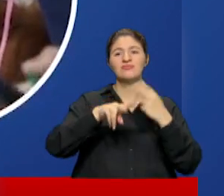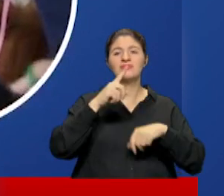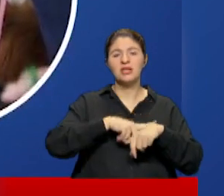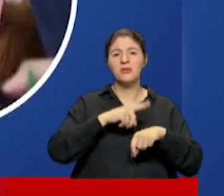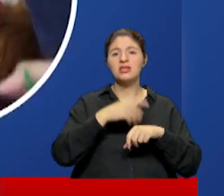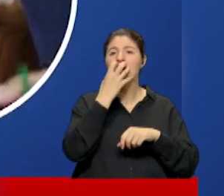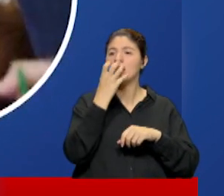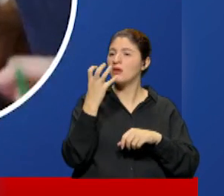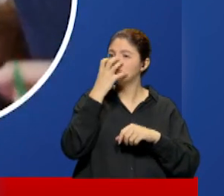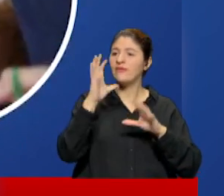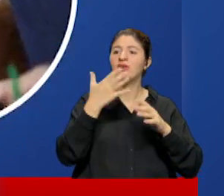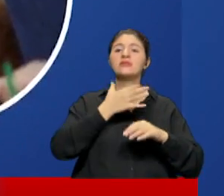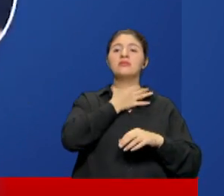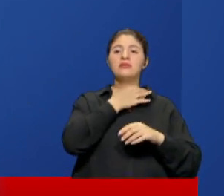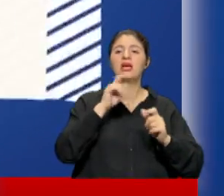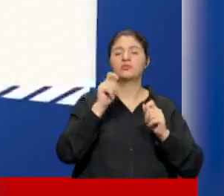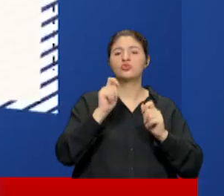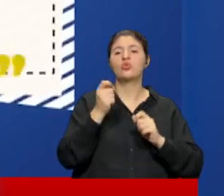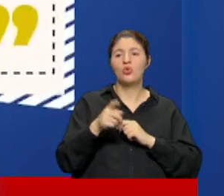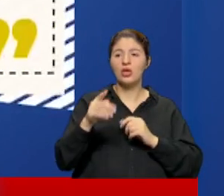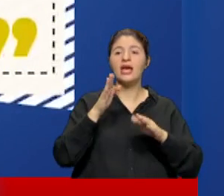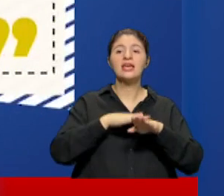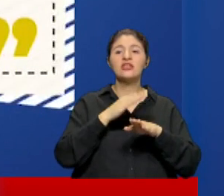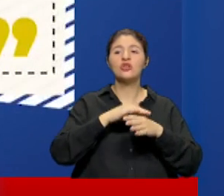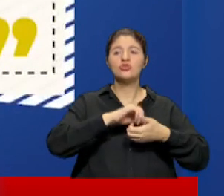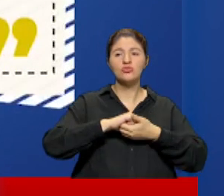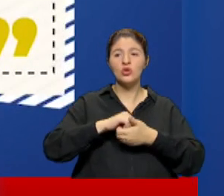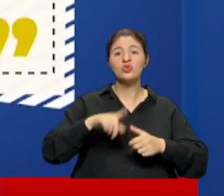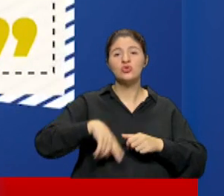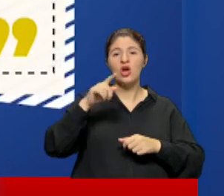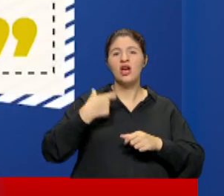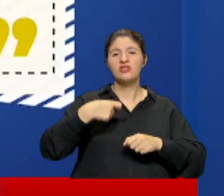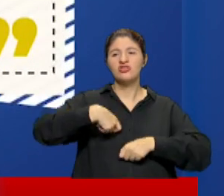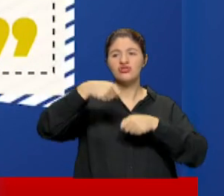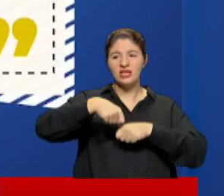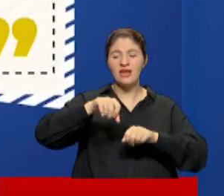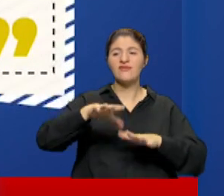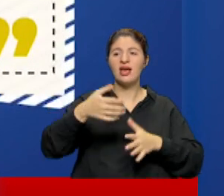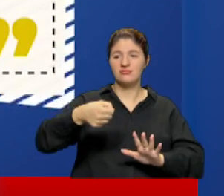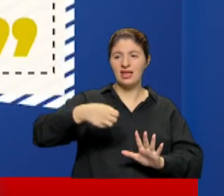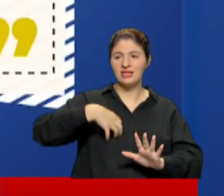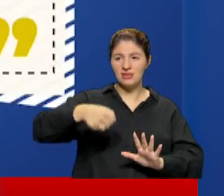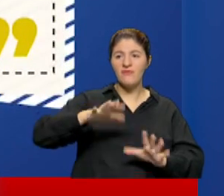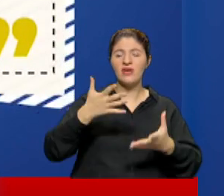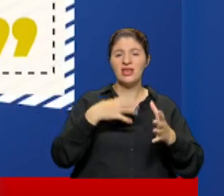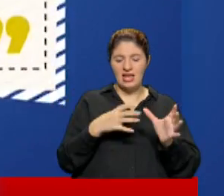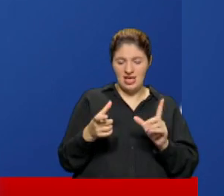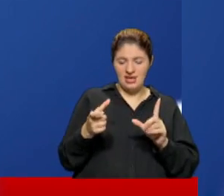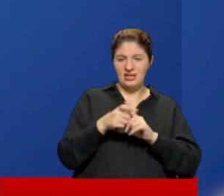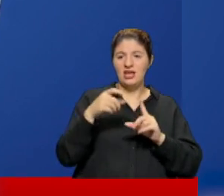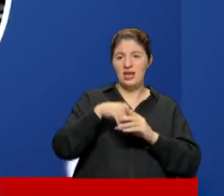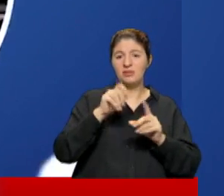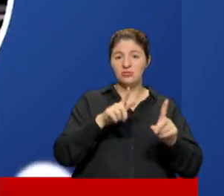sırasında ağızlık ve tasma takması zorunlu kedi dostlarımız ise gün boyu özel çantalarında sepette ya da kafeslerinde